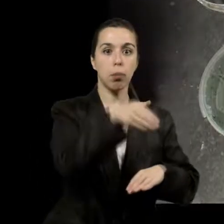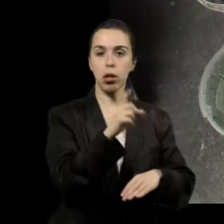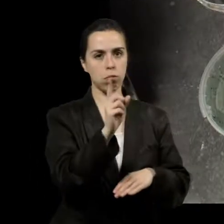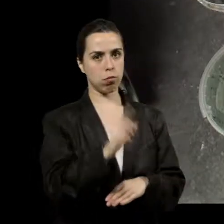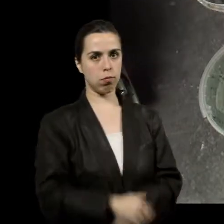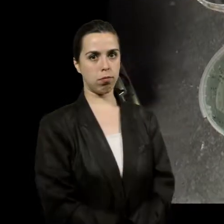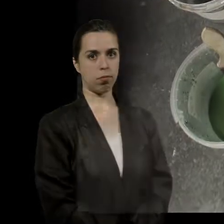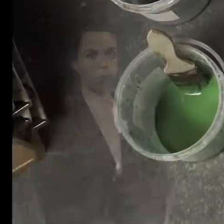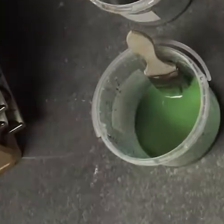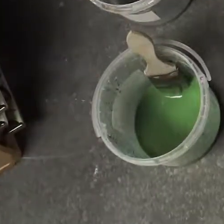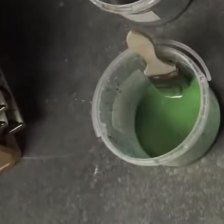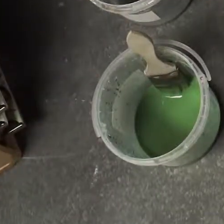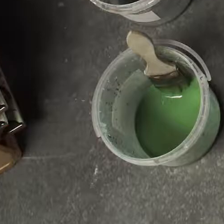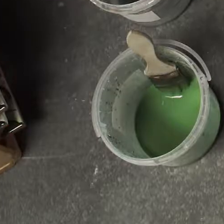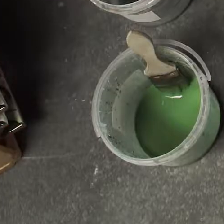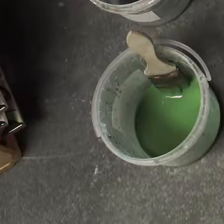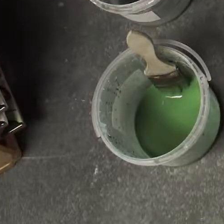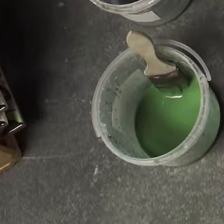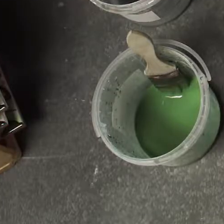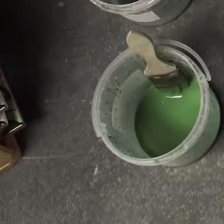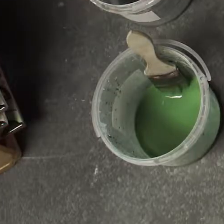No es pot rectificar.